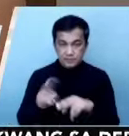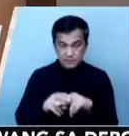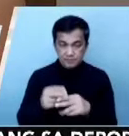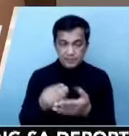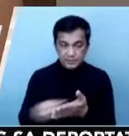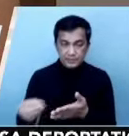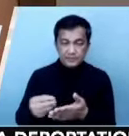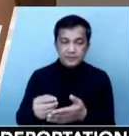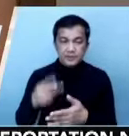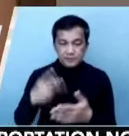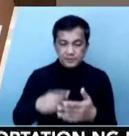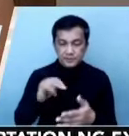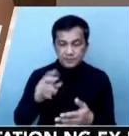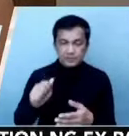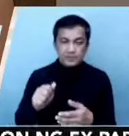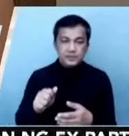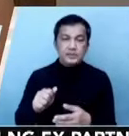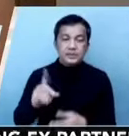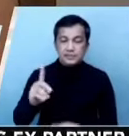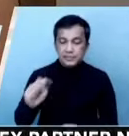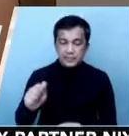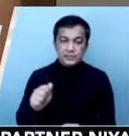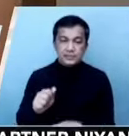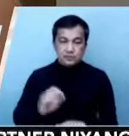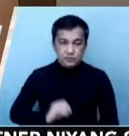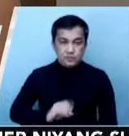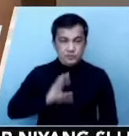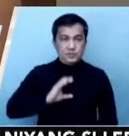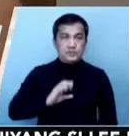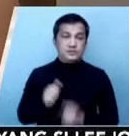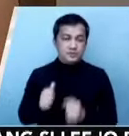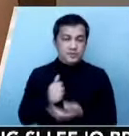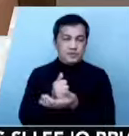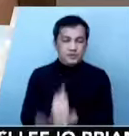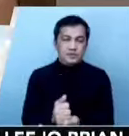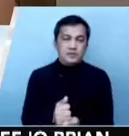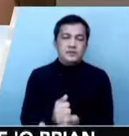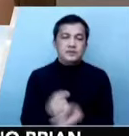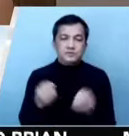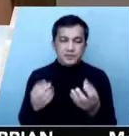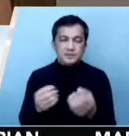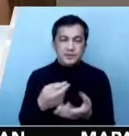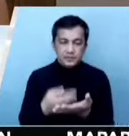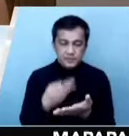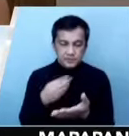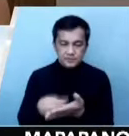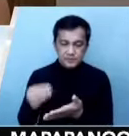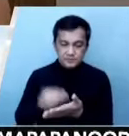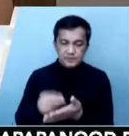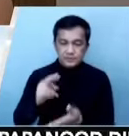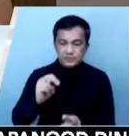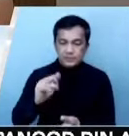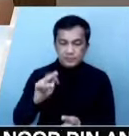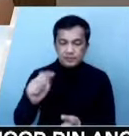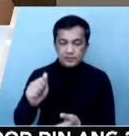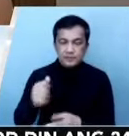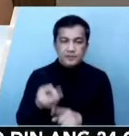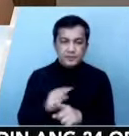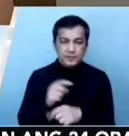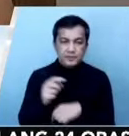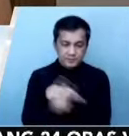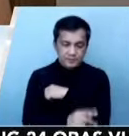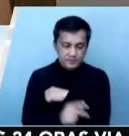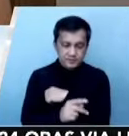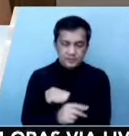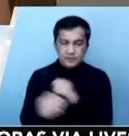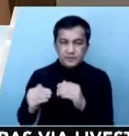ang Department of Agriculture na makatutulong ito para mas maraming palay ang mabili ng NFA mula sa mga probinsya at maitaas ang